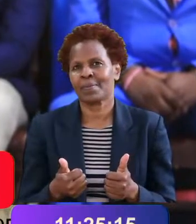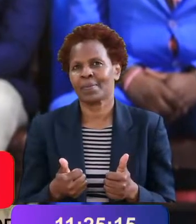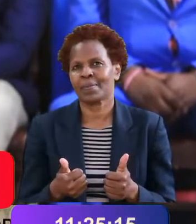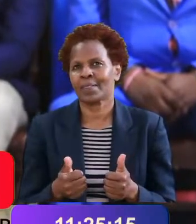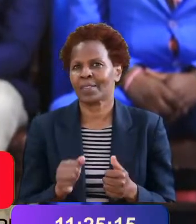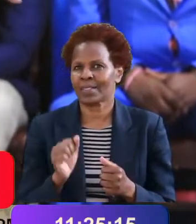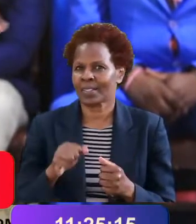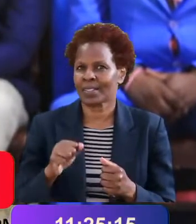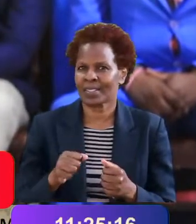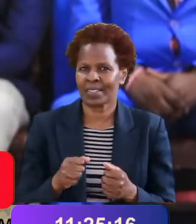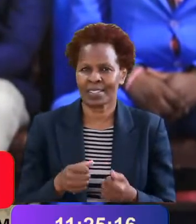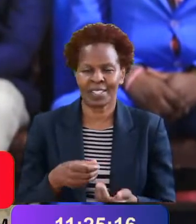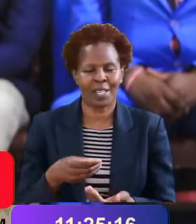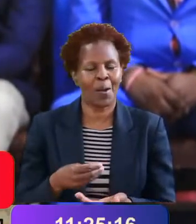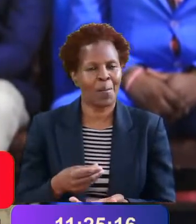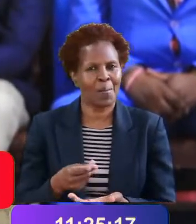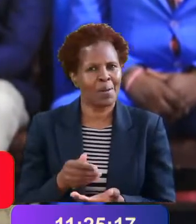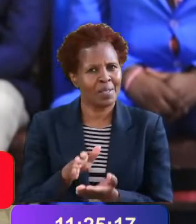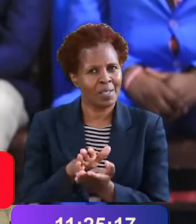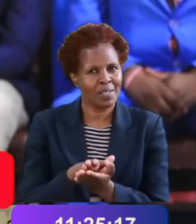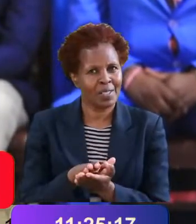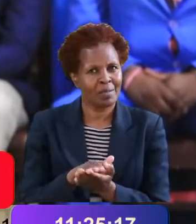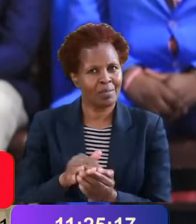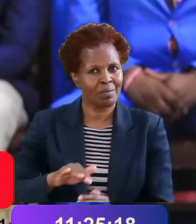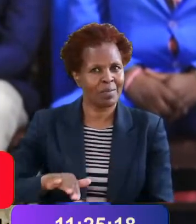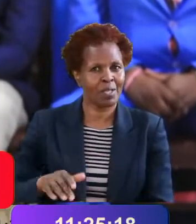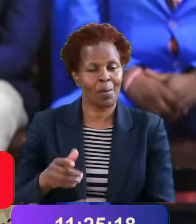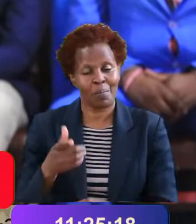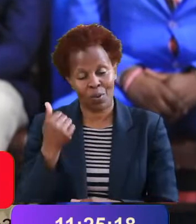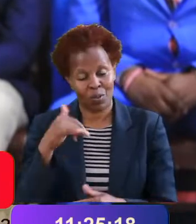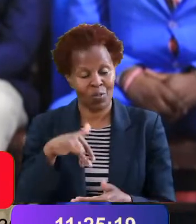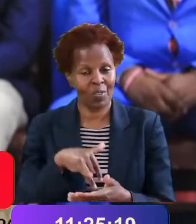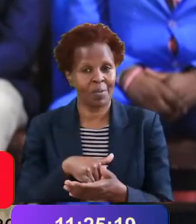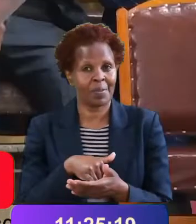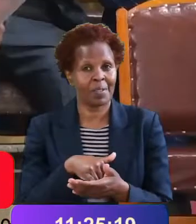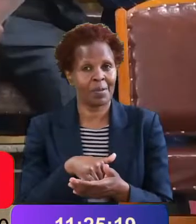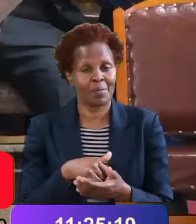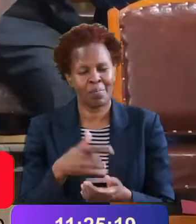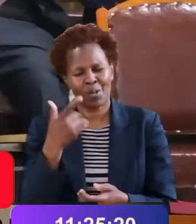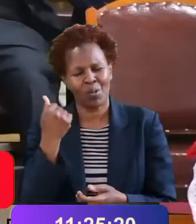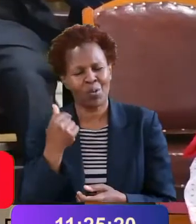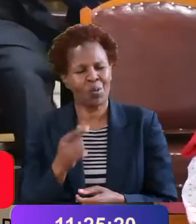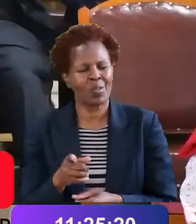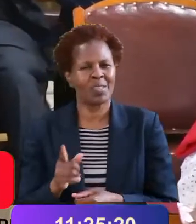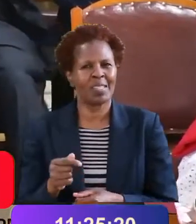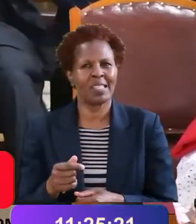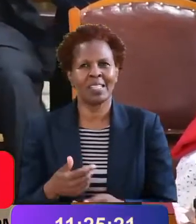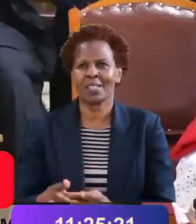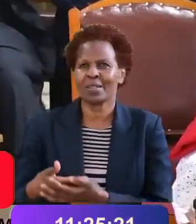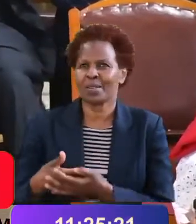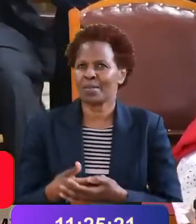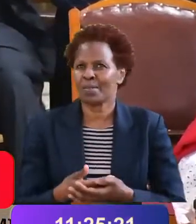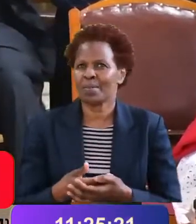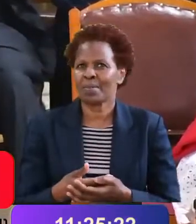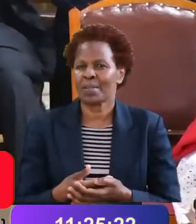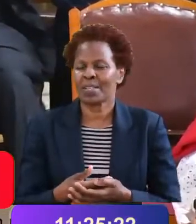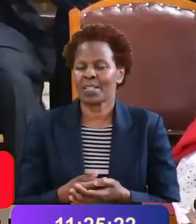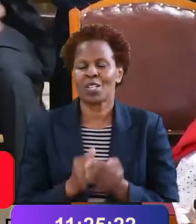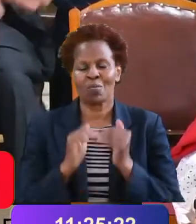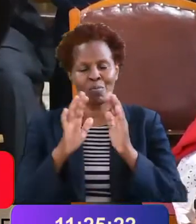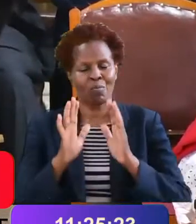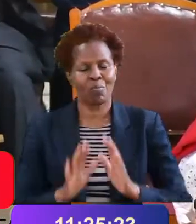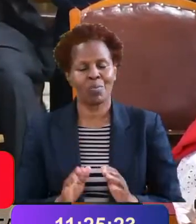Yes, kuna pesa inawekwa kando kwa sababu ya ile jambo, kwa sababu huyo ni mtu wa heshima